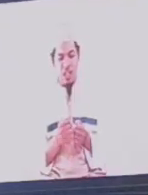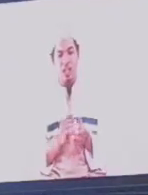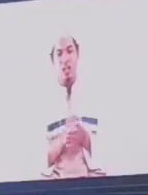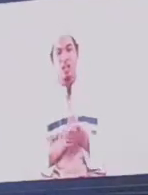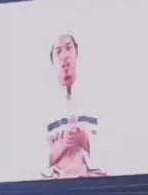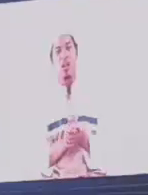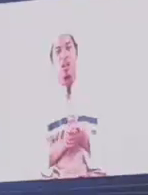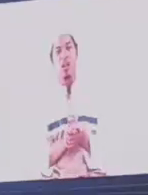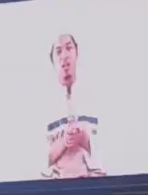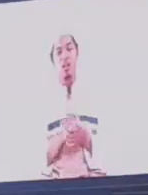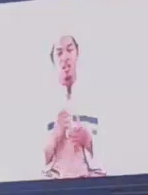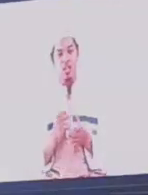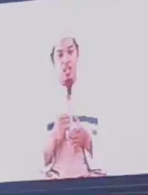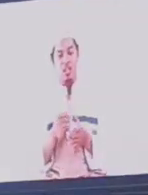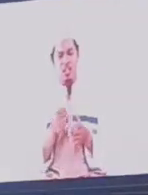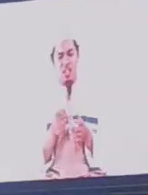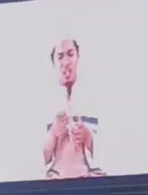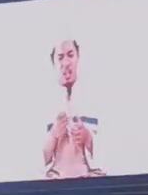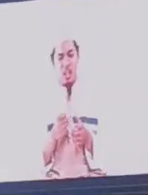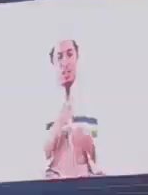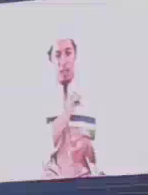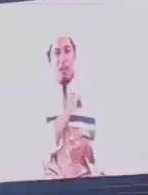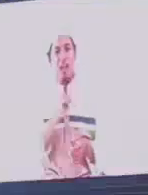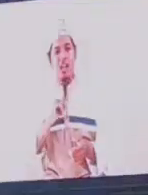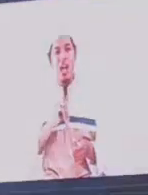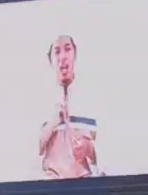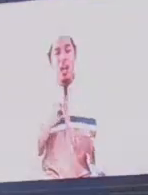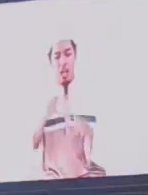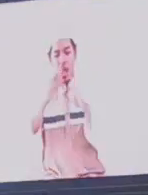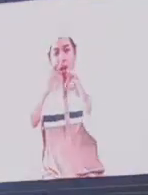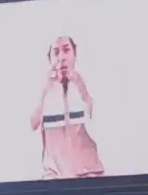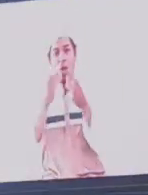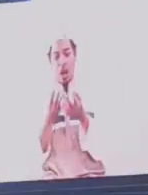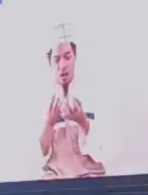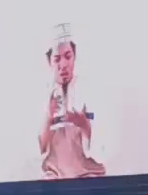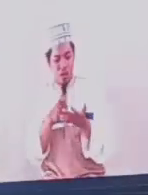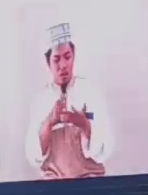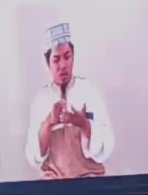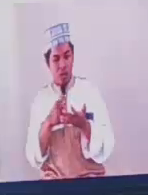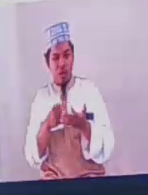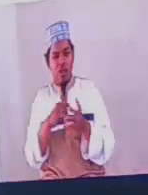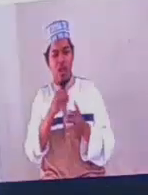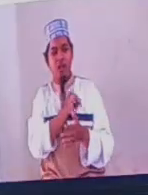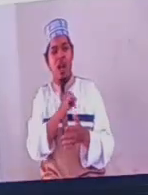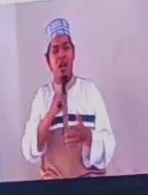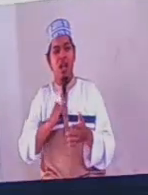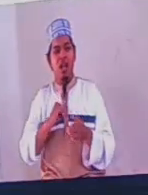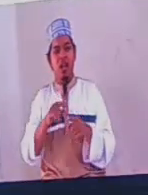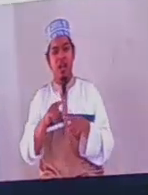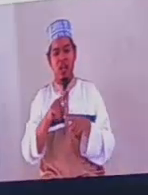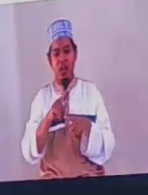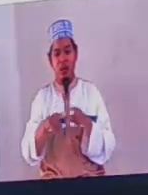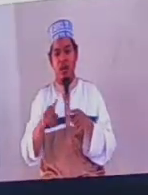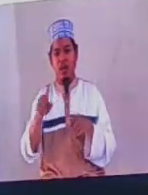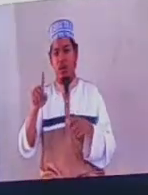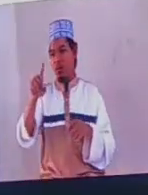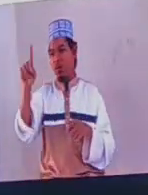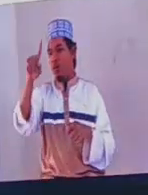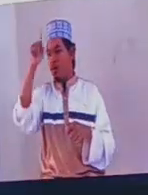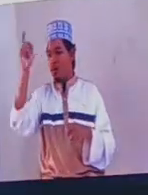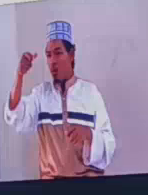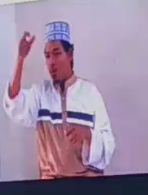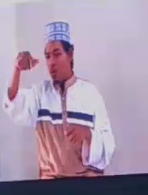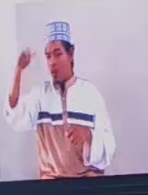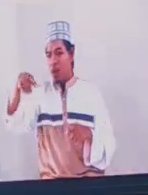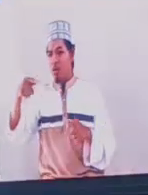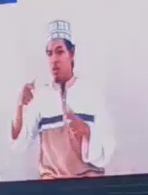Belanda. Zikir ibadah, baca Quran ibadah. Tapi ketika daerahku dikuasai oleh penjajah